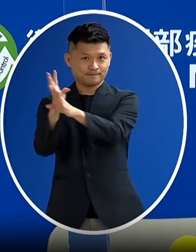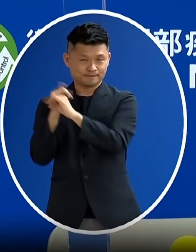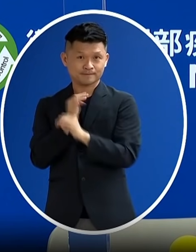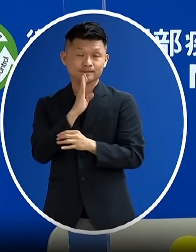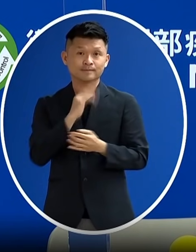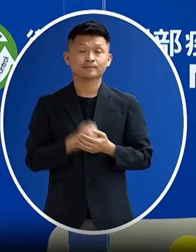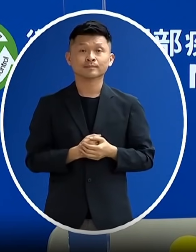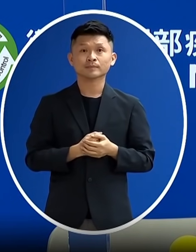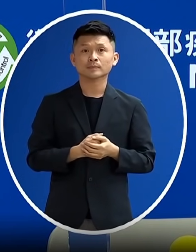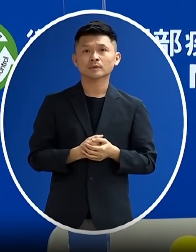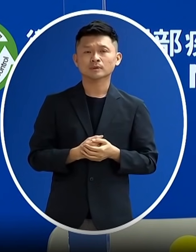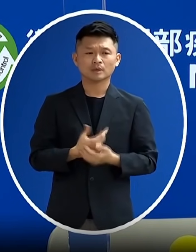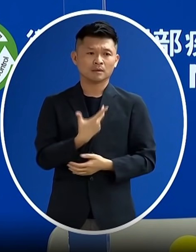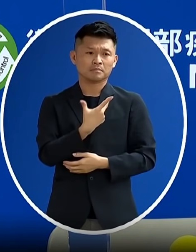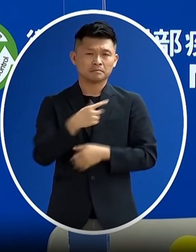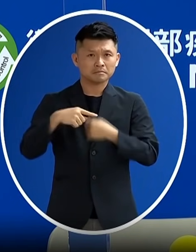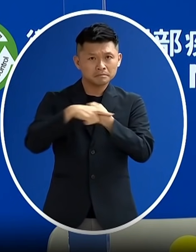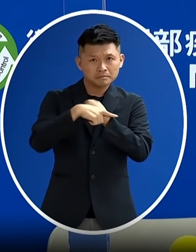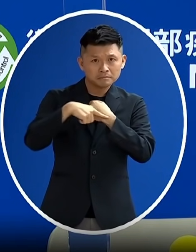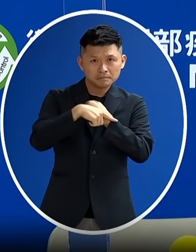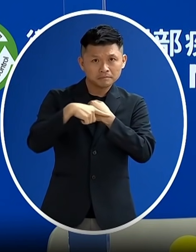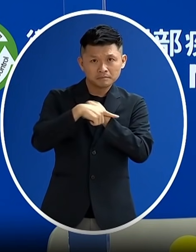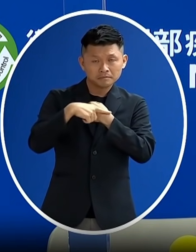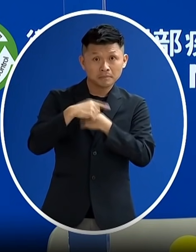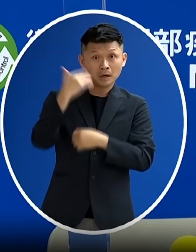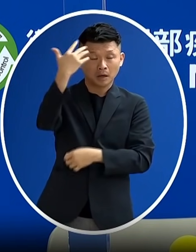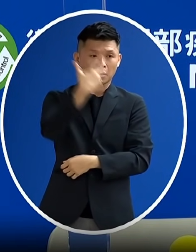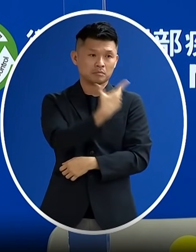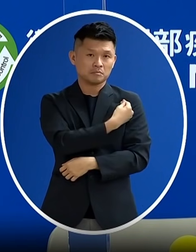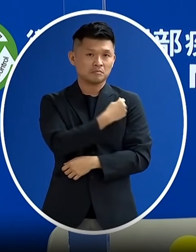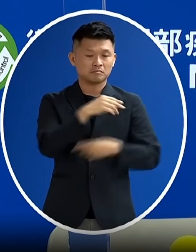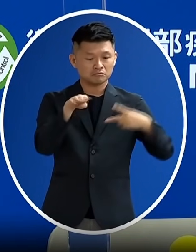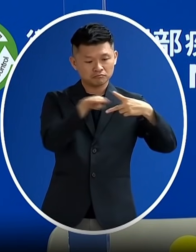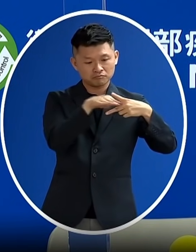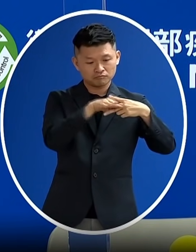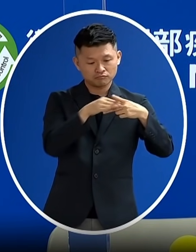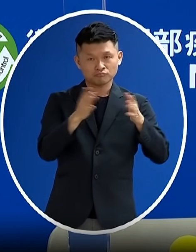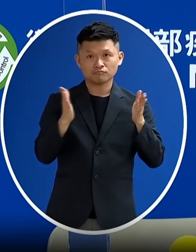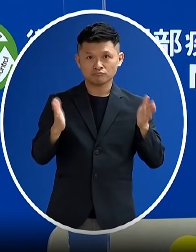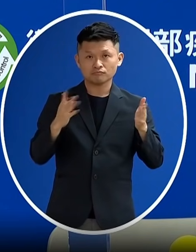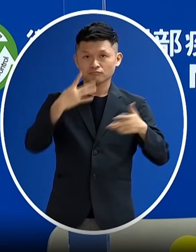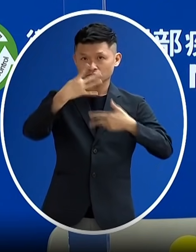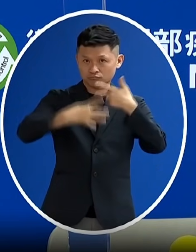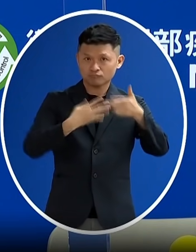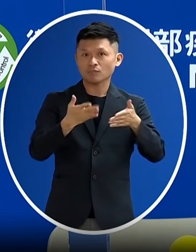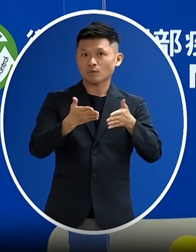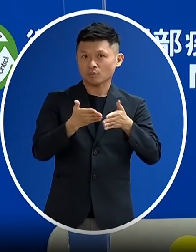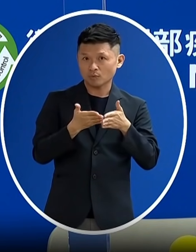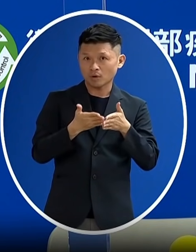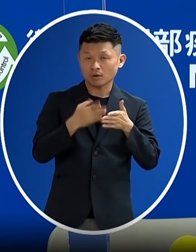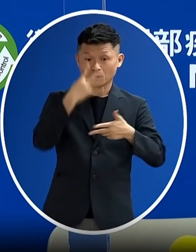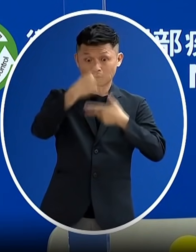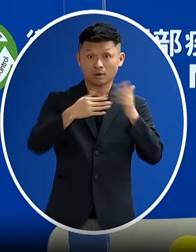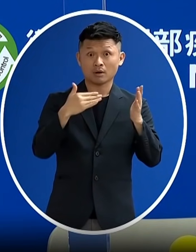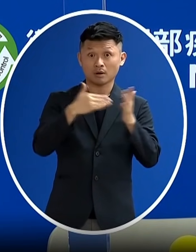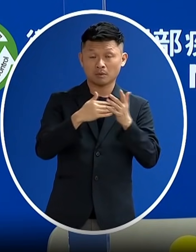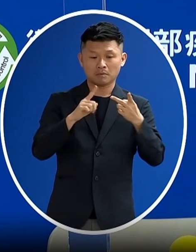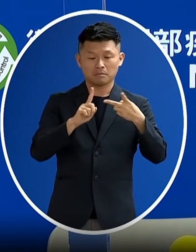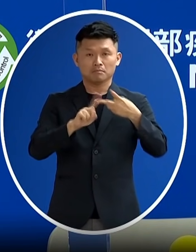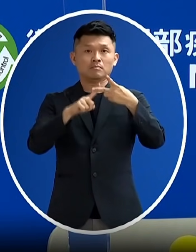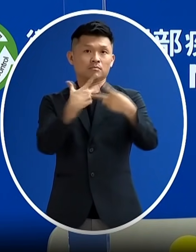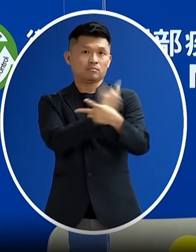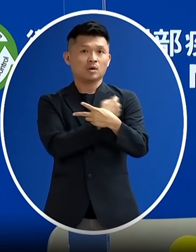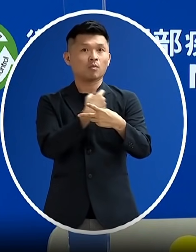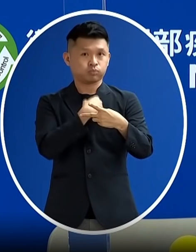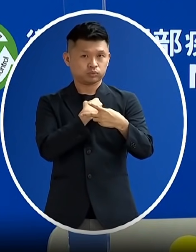相关的研究到现在还是只有就是说隔四个礼拜左右就要开始来打，所以那个这一个月也会